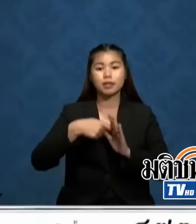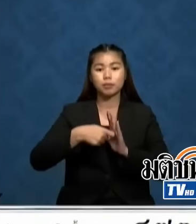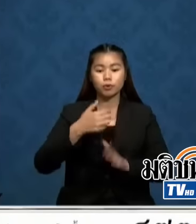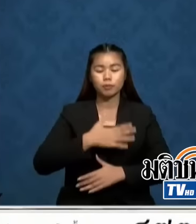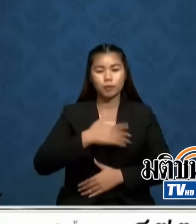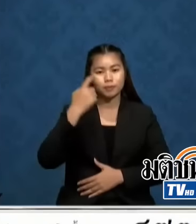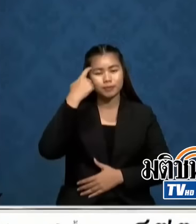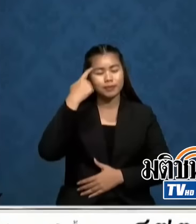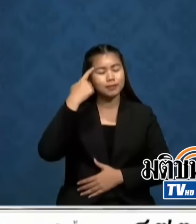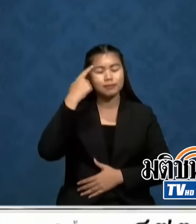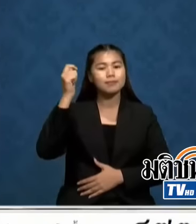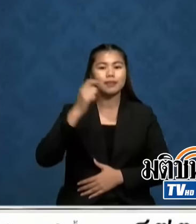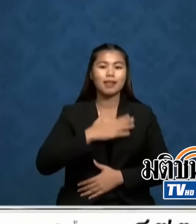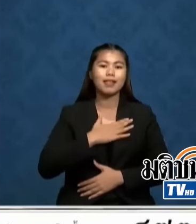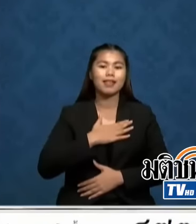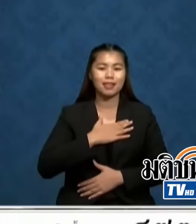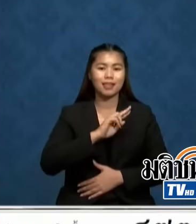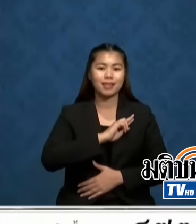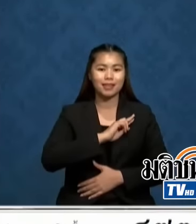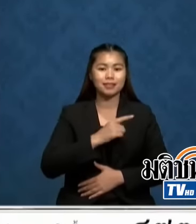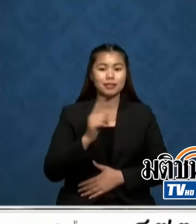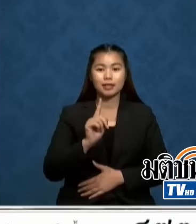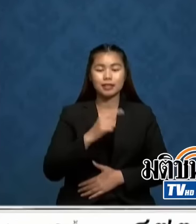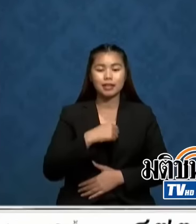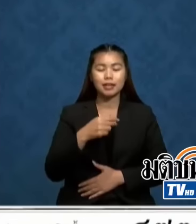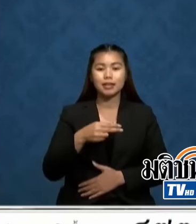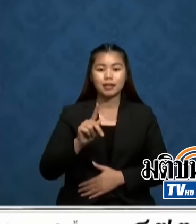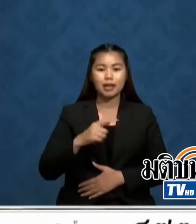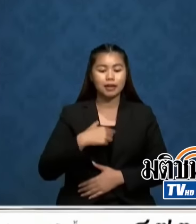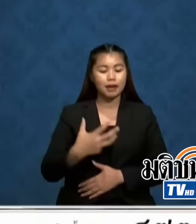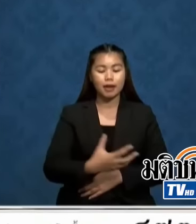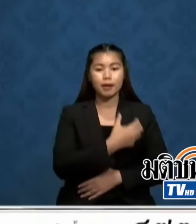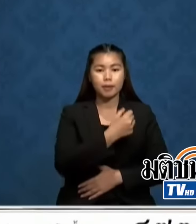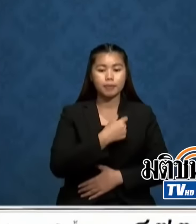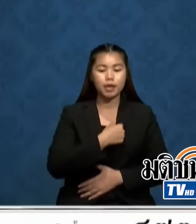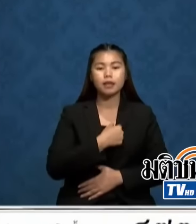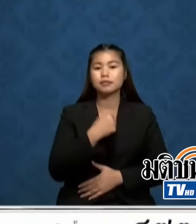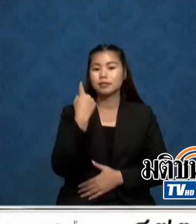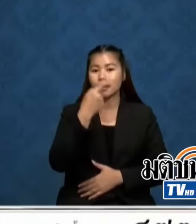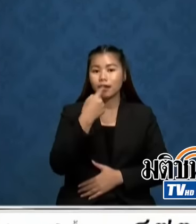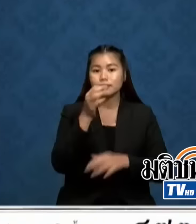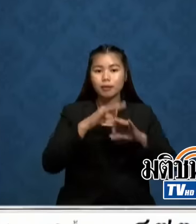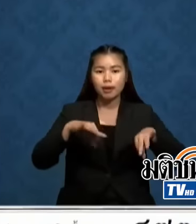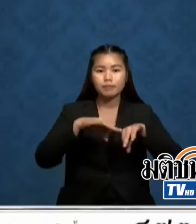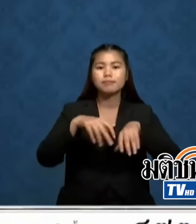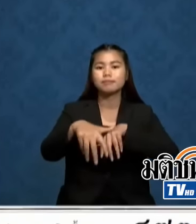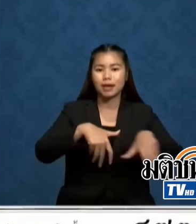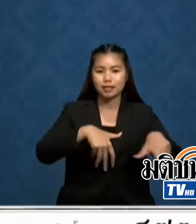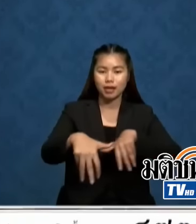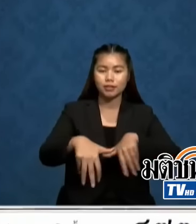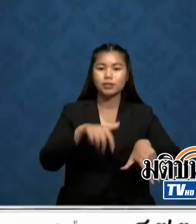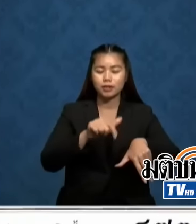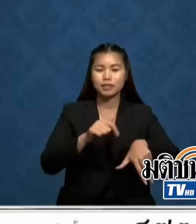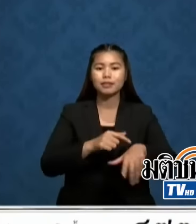ผมคิดขึ้นมาเองตะกี้นี้เลยครับหลักการครับท่านประธานอำนาจอธิปไตยเป็นของปวงชนชาวไทยนี่คือสิ่งที่บัญญัติไว้ใน